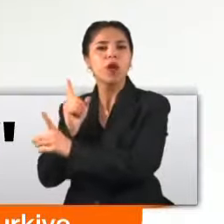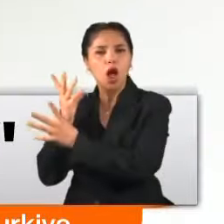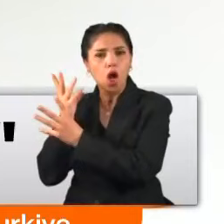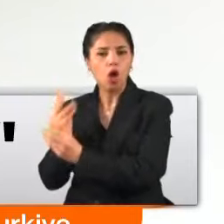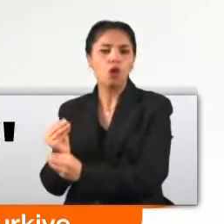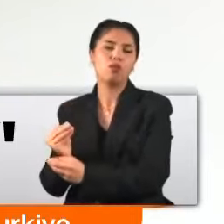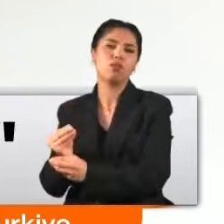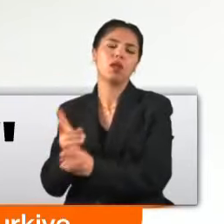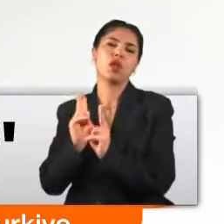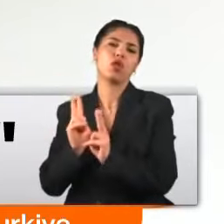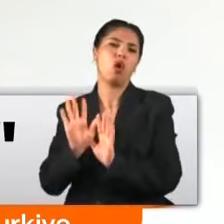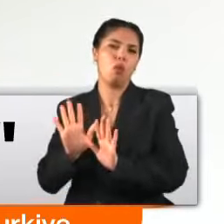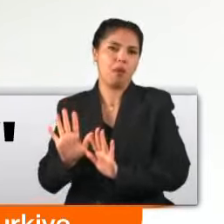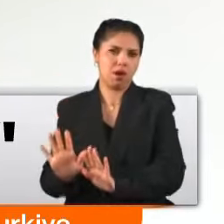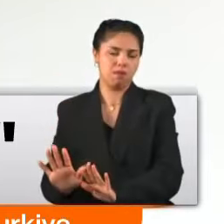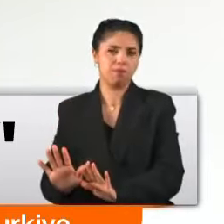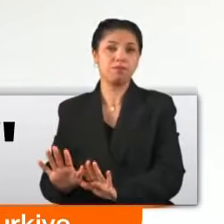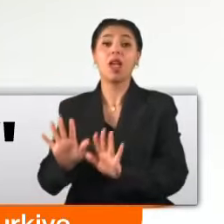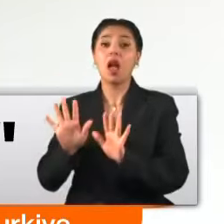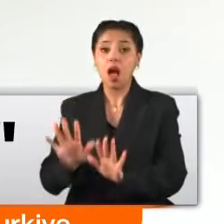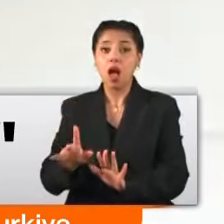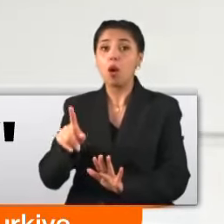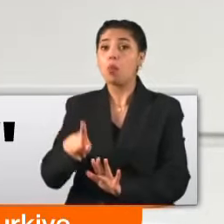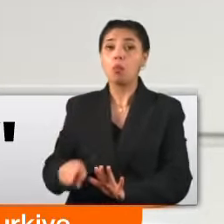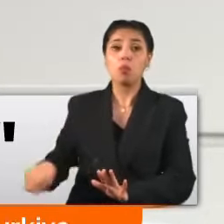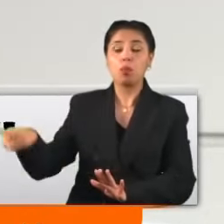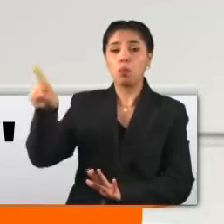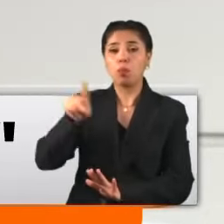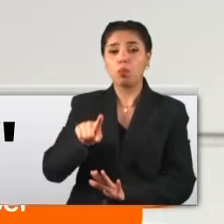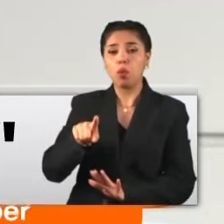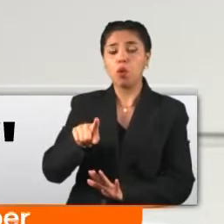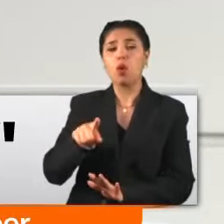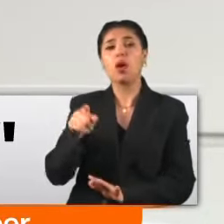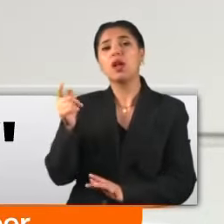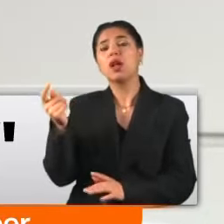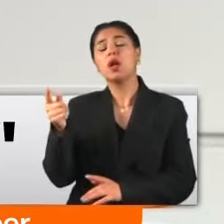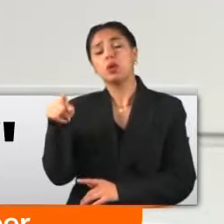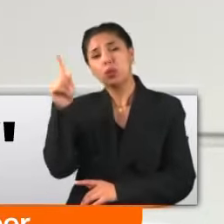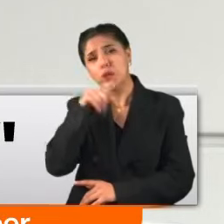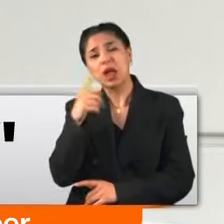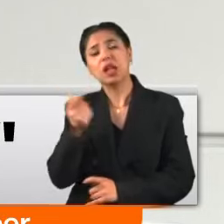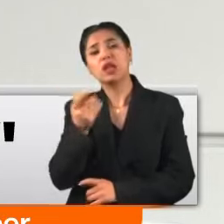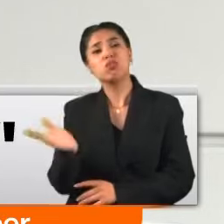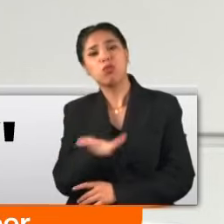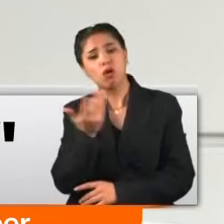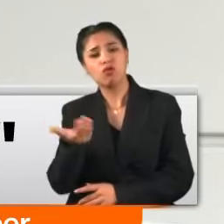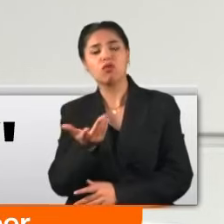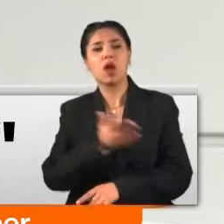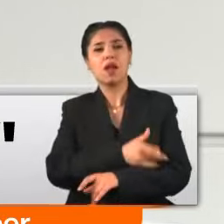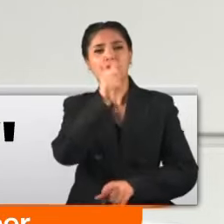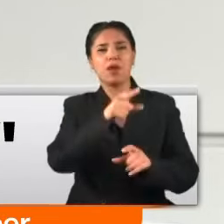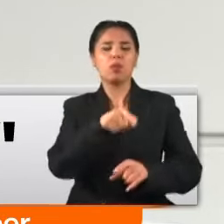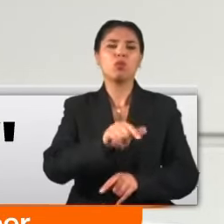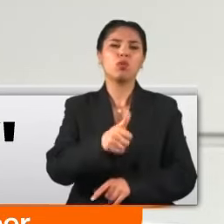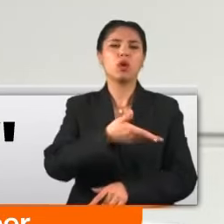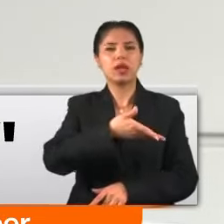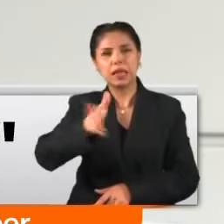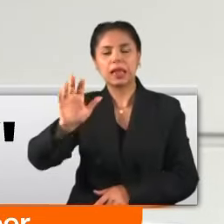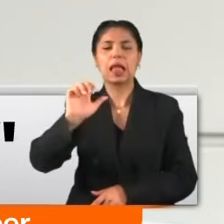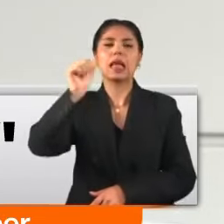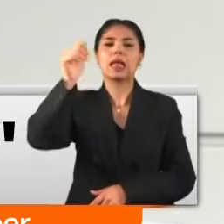gayet tabidir. Ama bunların hiçbiri işi ertelemenin vatandaşa bugün git yarın